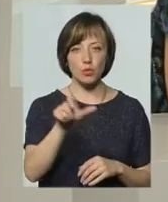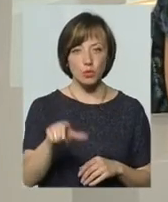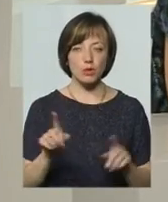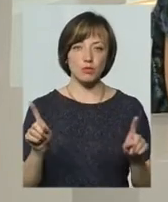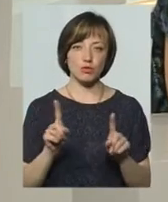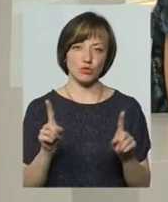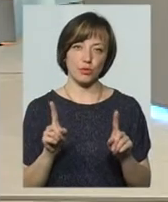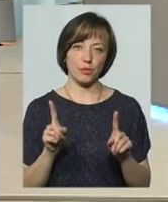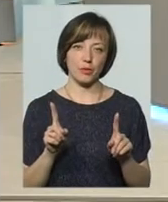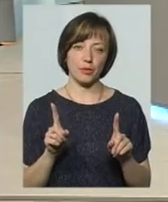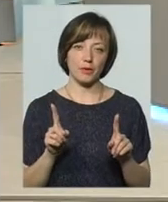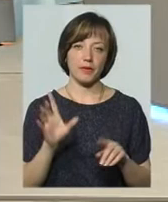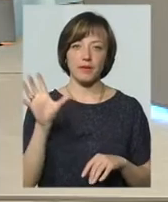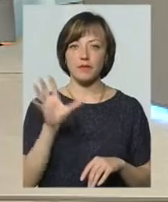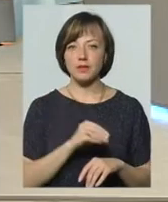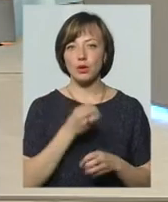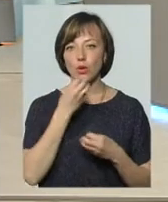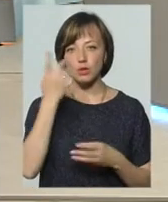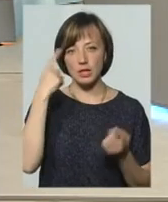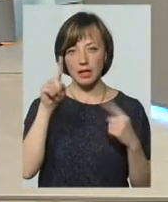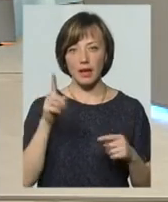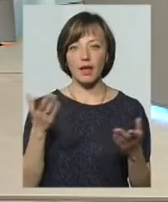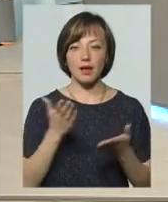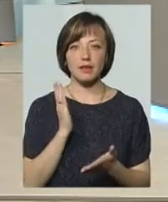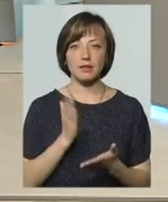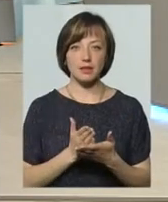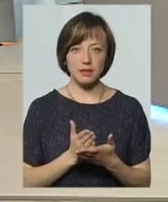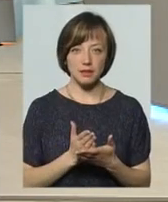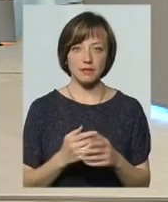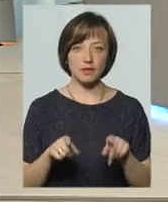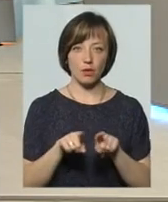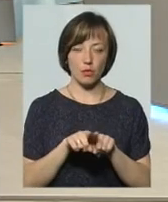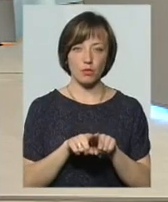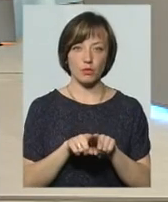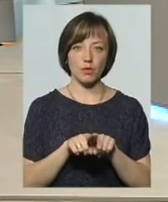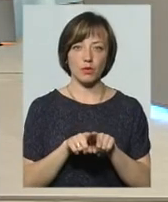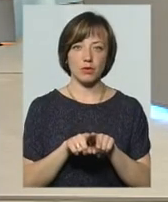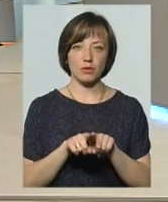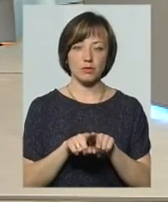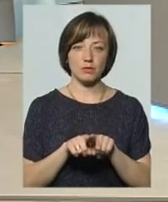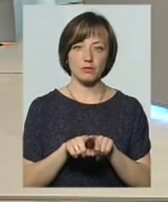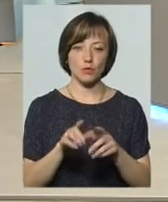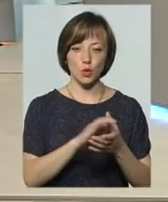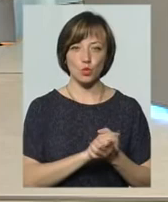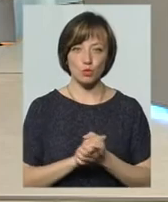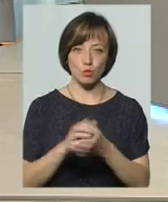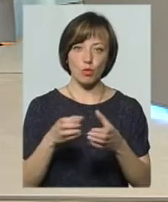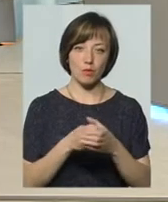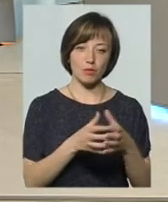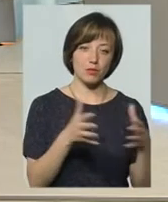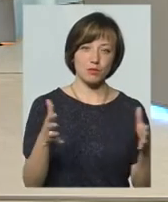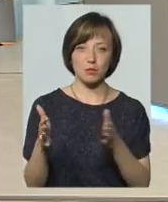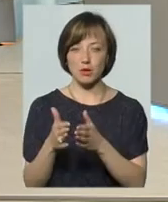того, аби всі ті хороші ідеї, які напрацьовуються в такому дружньому колі, більшому,